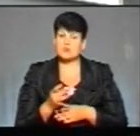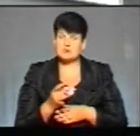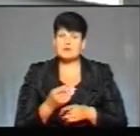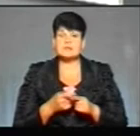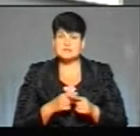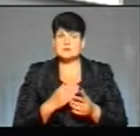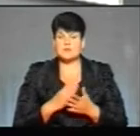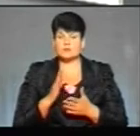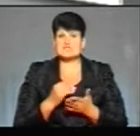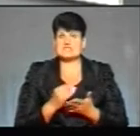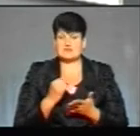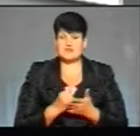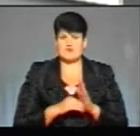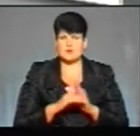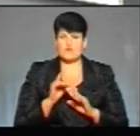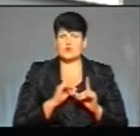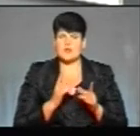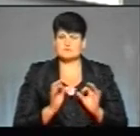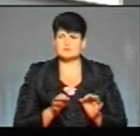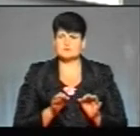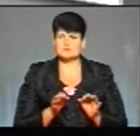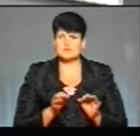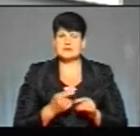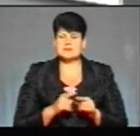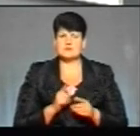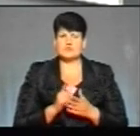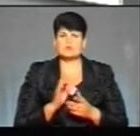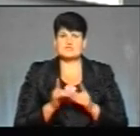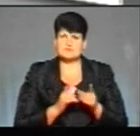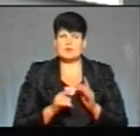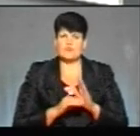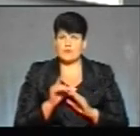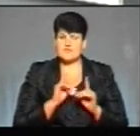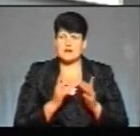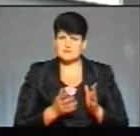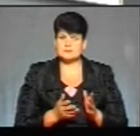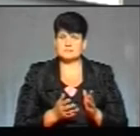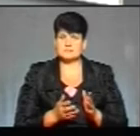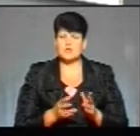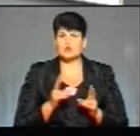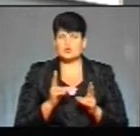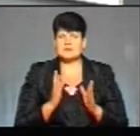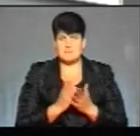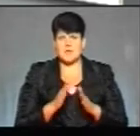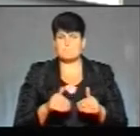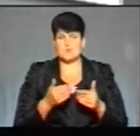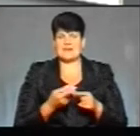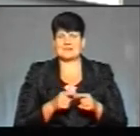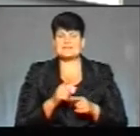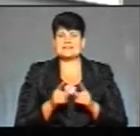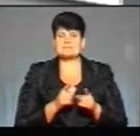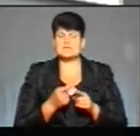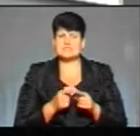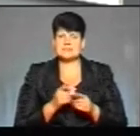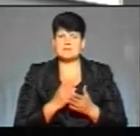бути затвердження якоїсь Верховної Ради, правильно? Тобто це мають бути відповідні зміни Верховної Ради. Хтось має подати ці зміни, значить, це має